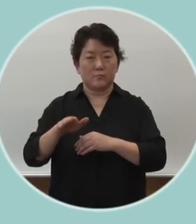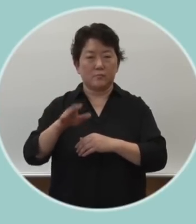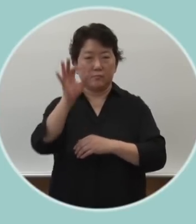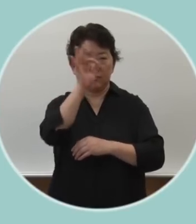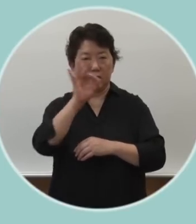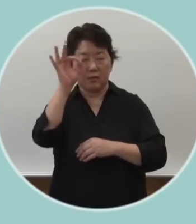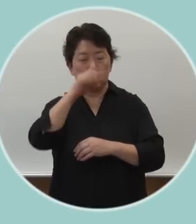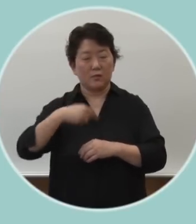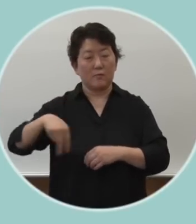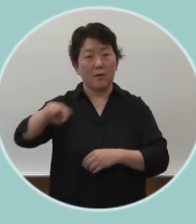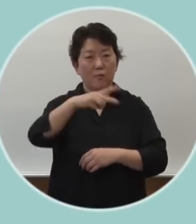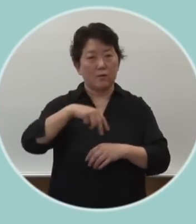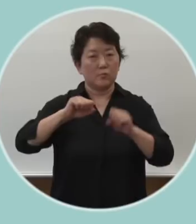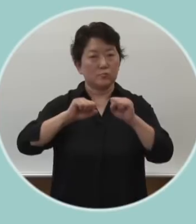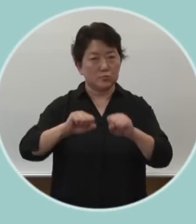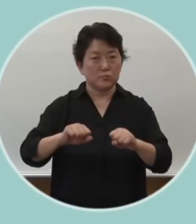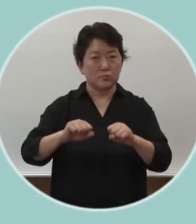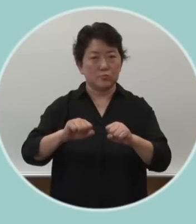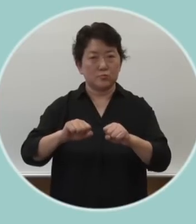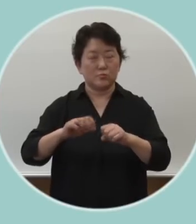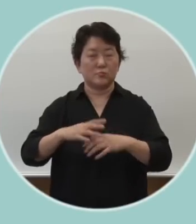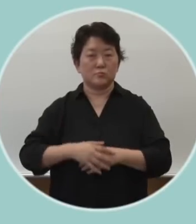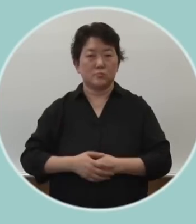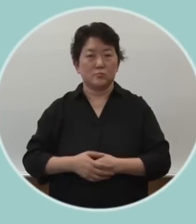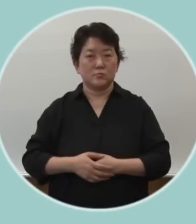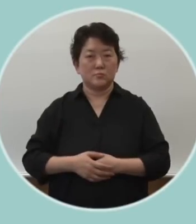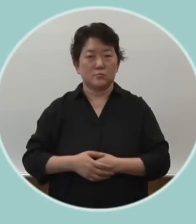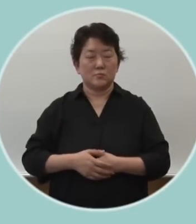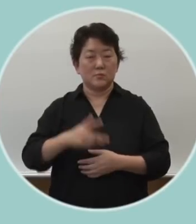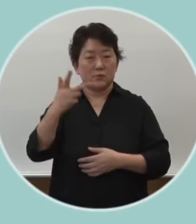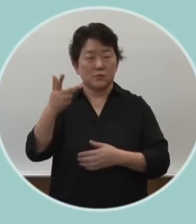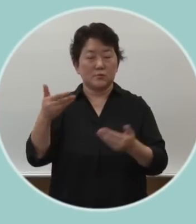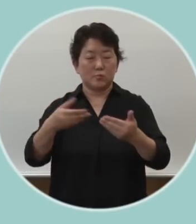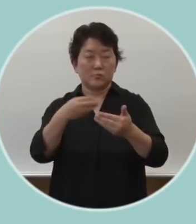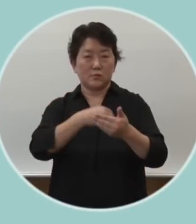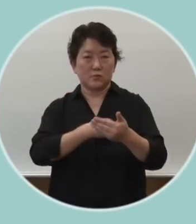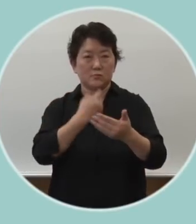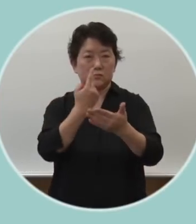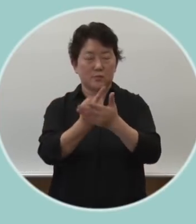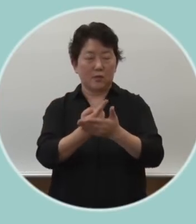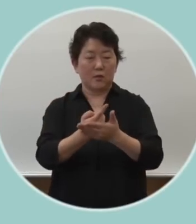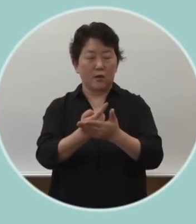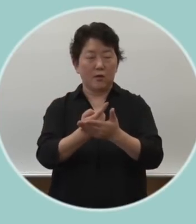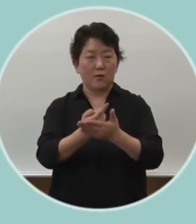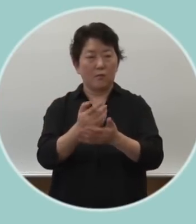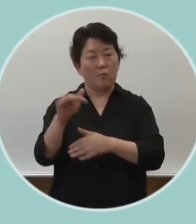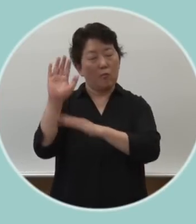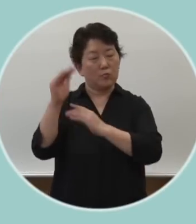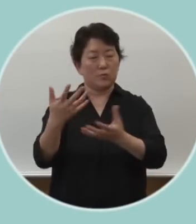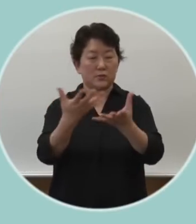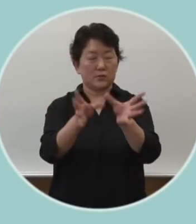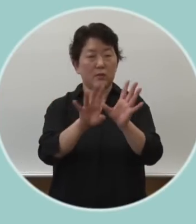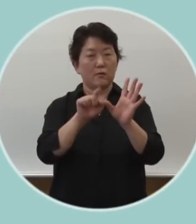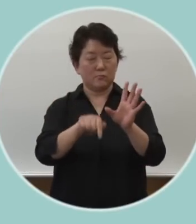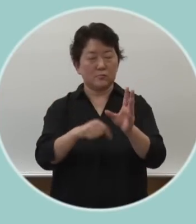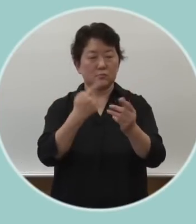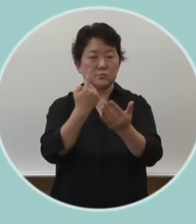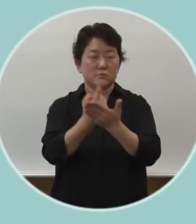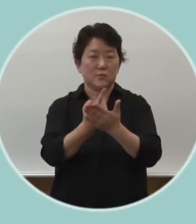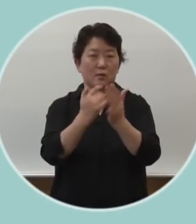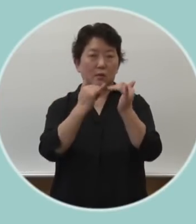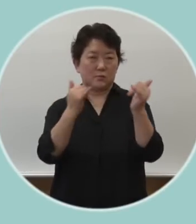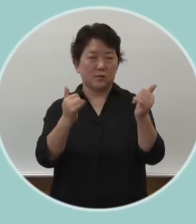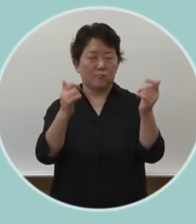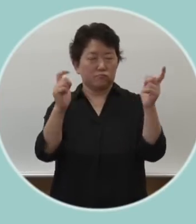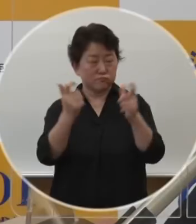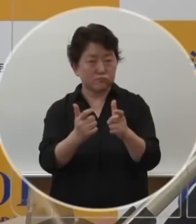。今治市役所が出演をさせていただきます。市役所踊り連は参加者を大幅